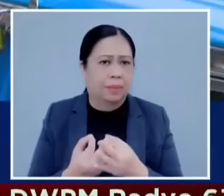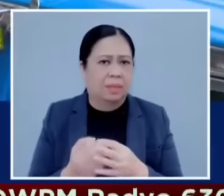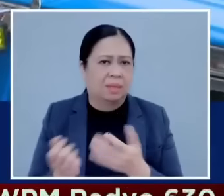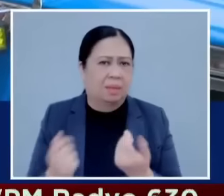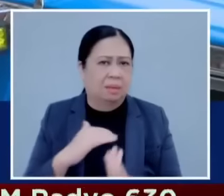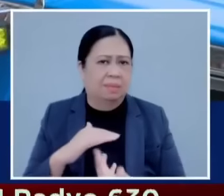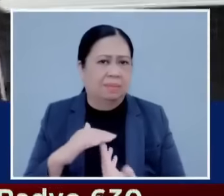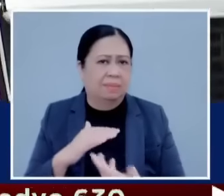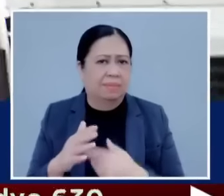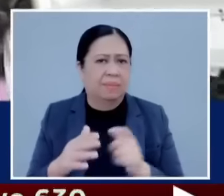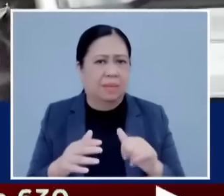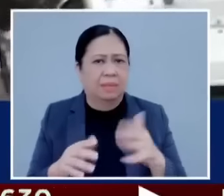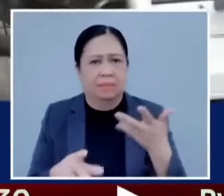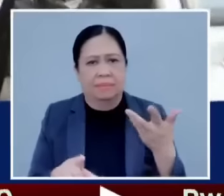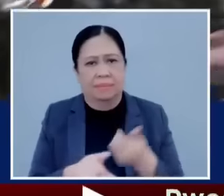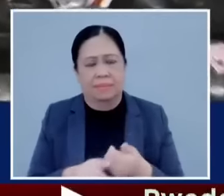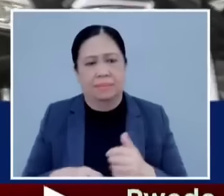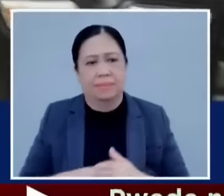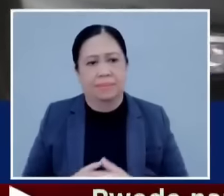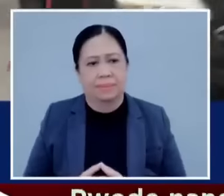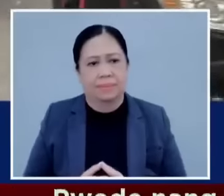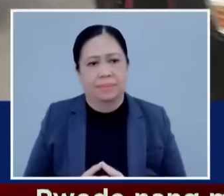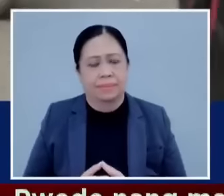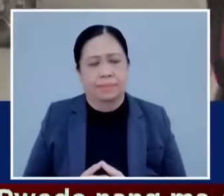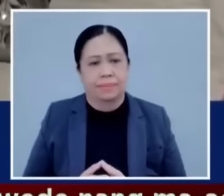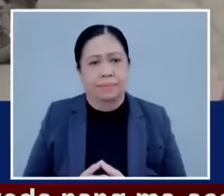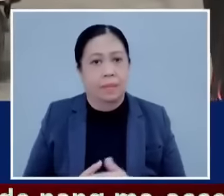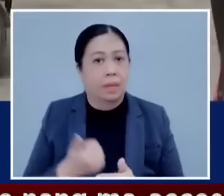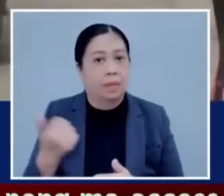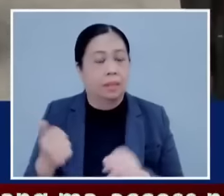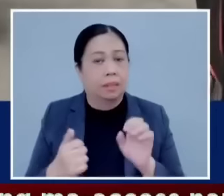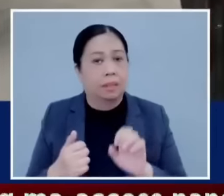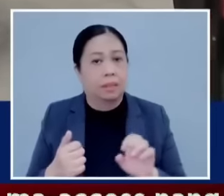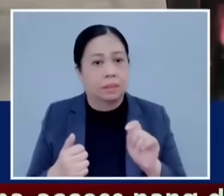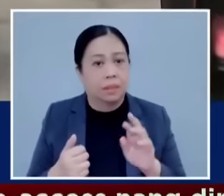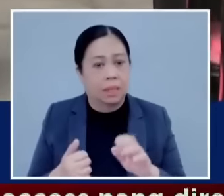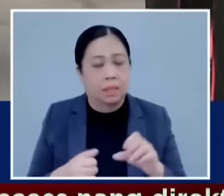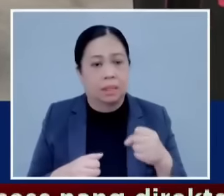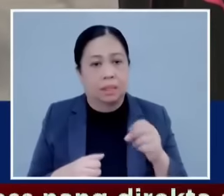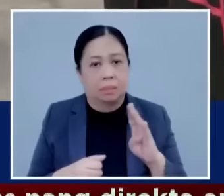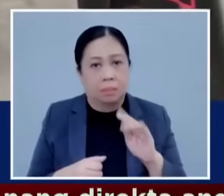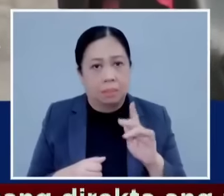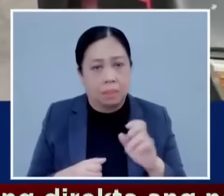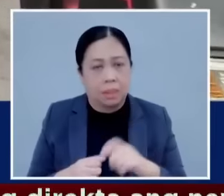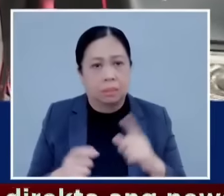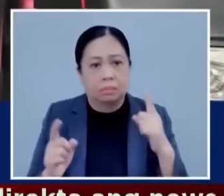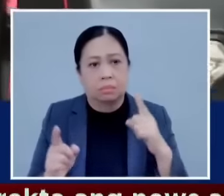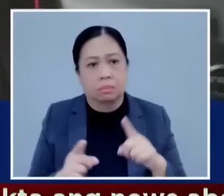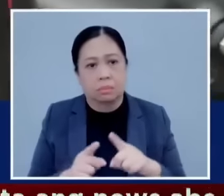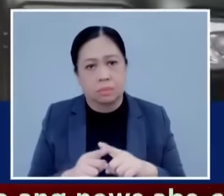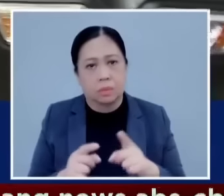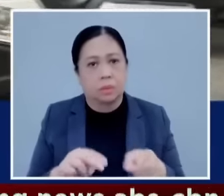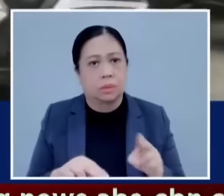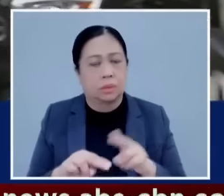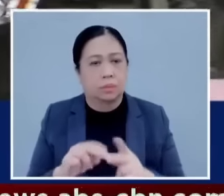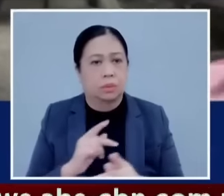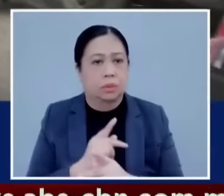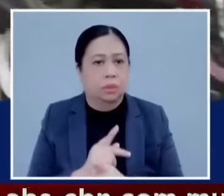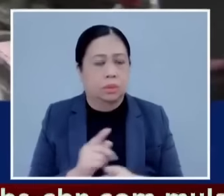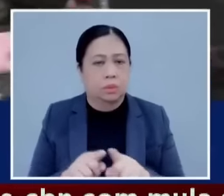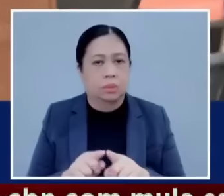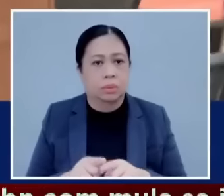kita. Yun ang epekto. Ang ibang e-trike at e-bike drivers, sangayon, nadagdag protection din naman ito